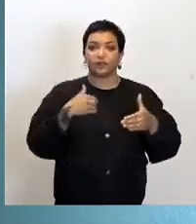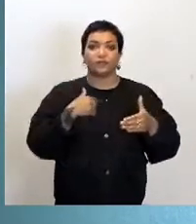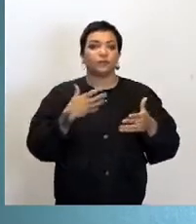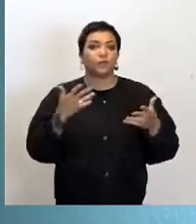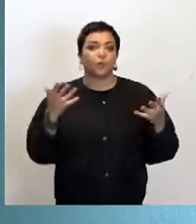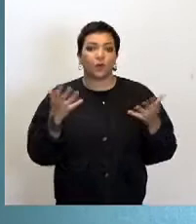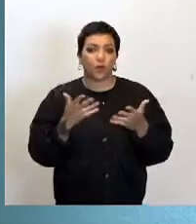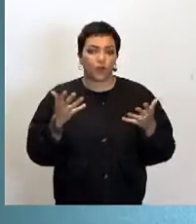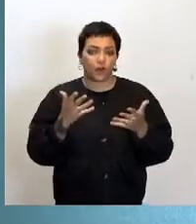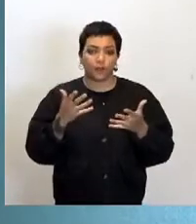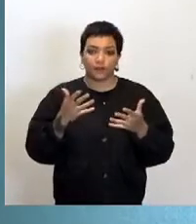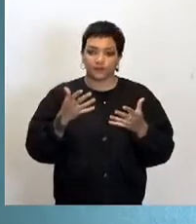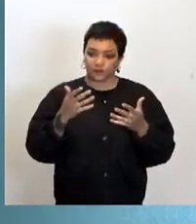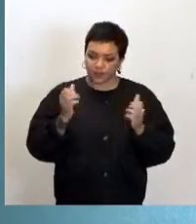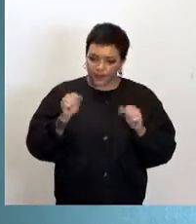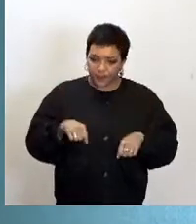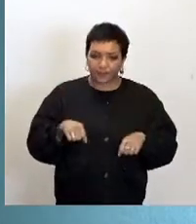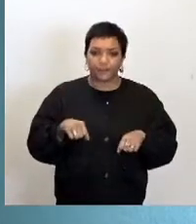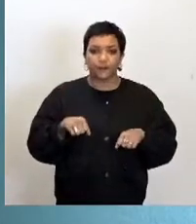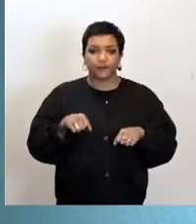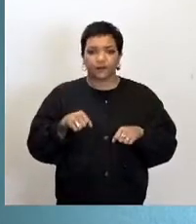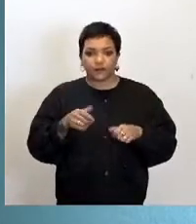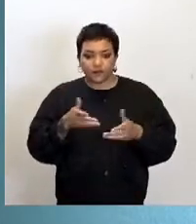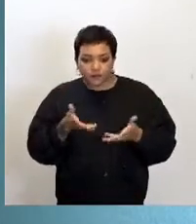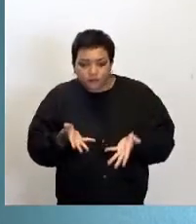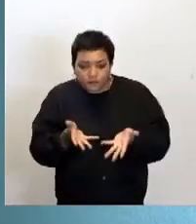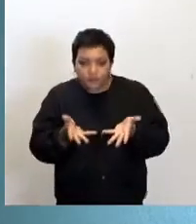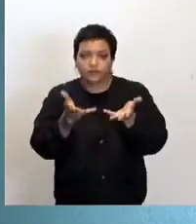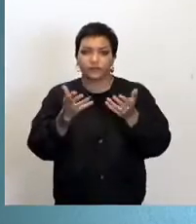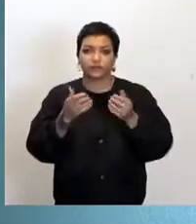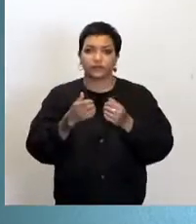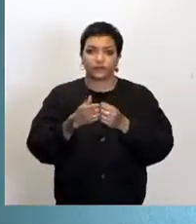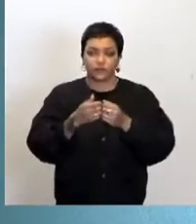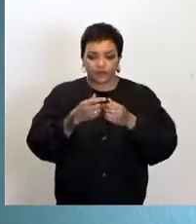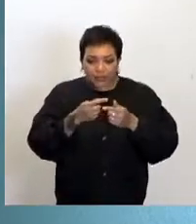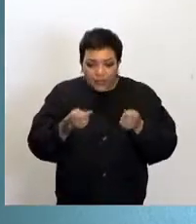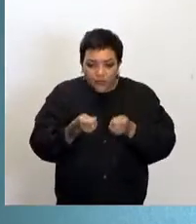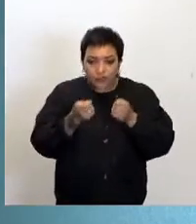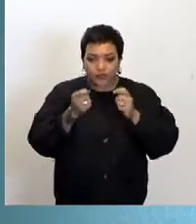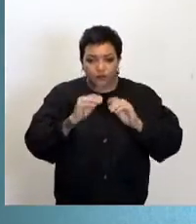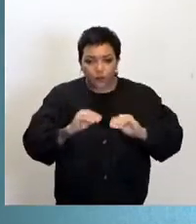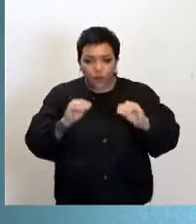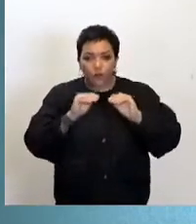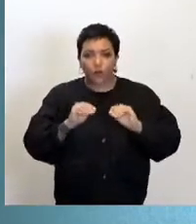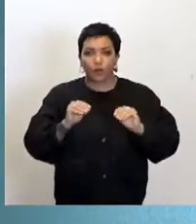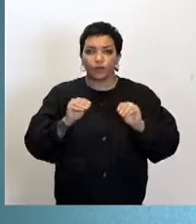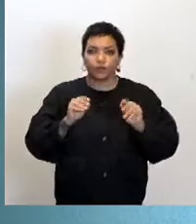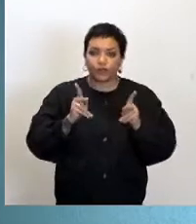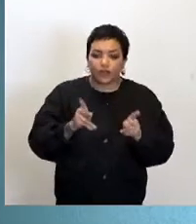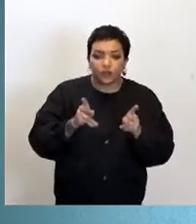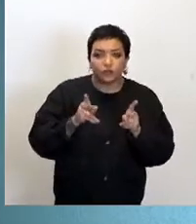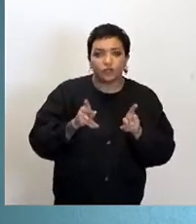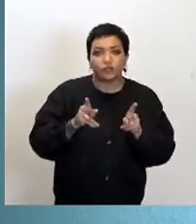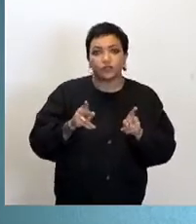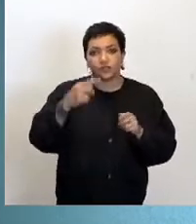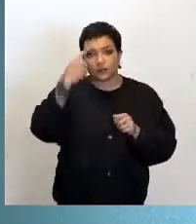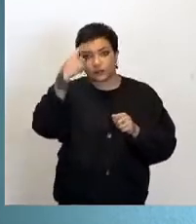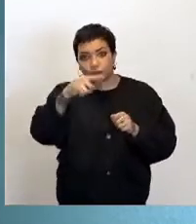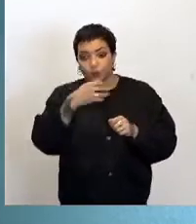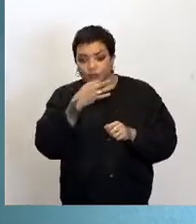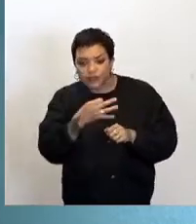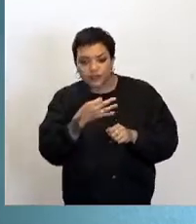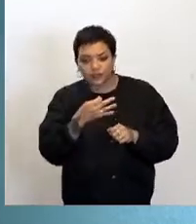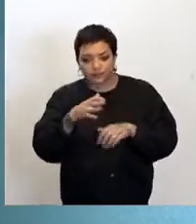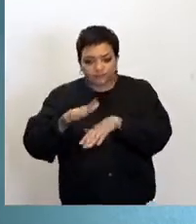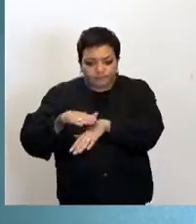à initier, instiguer, faire de l'éducation, faire de la pédagogie pour dire à nos